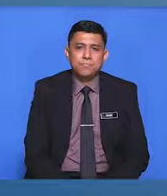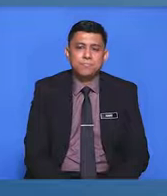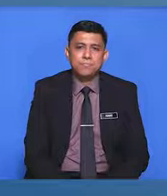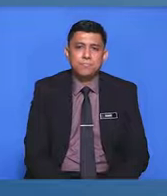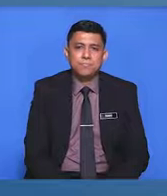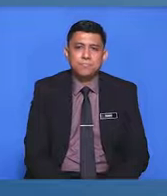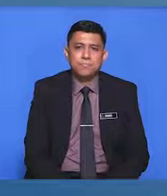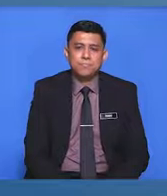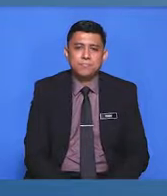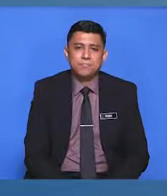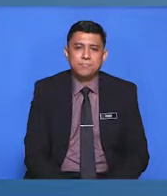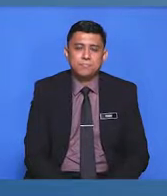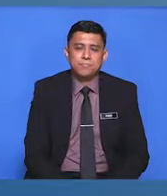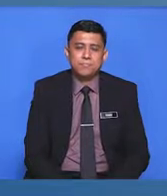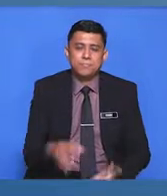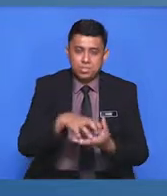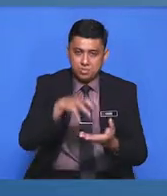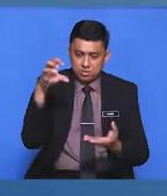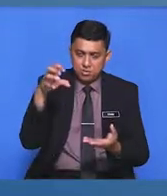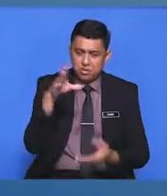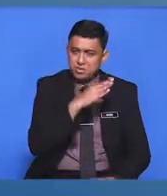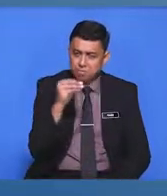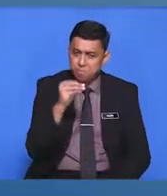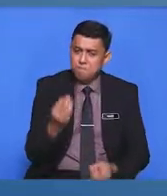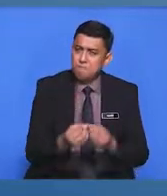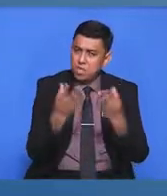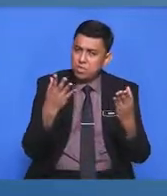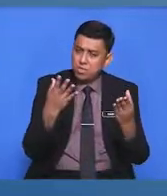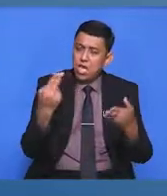Kekayaan dan kepelbagaian hasil bumi.